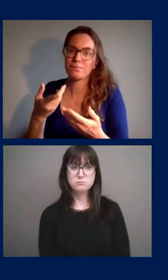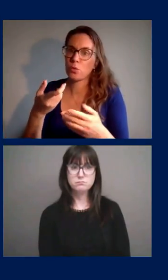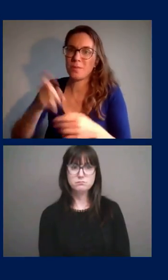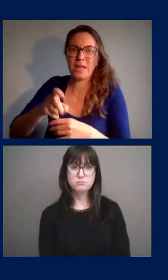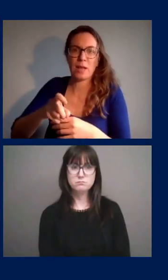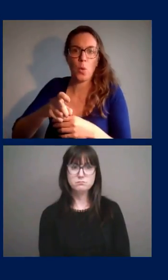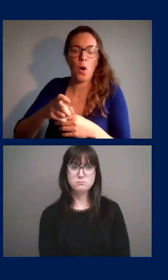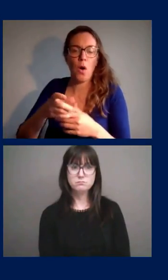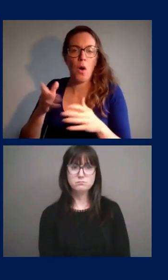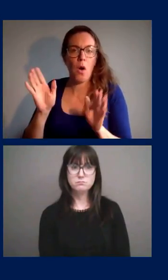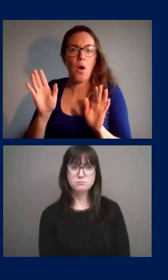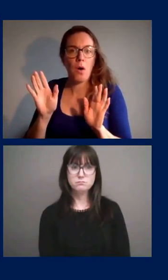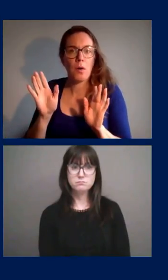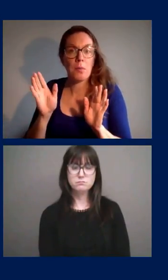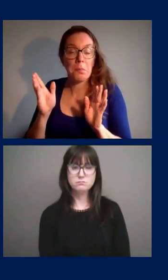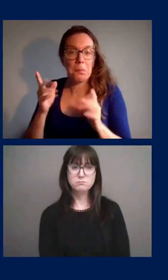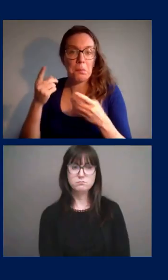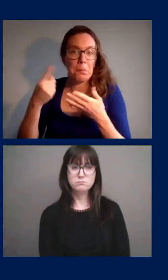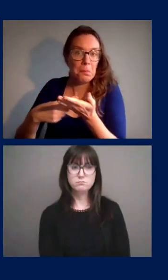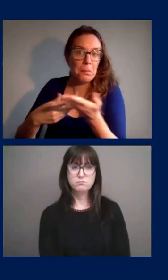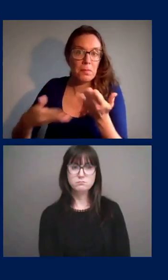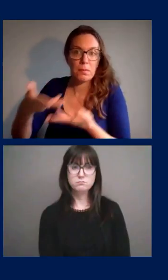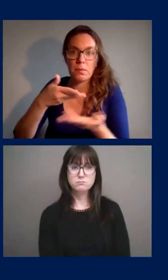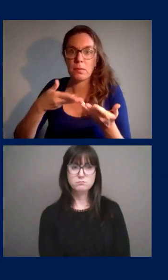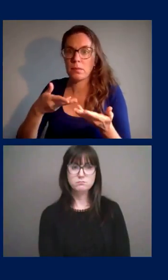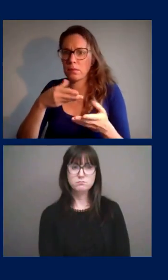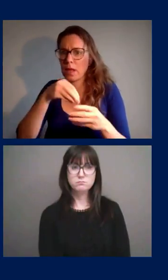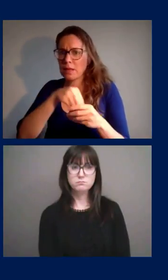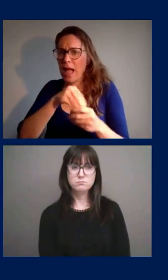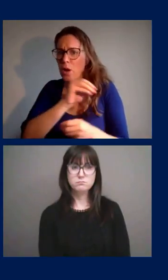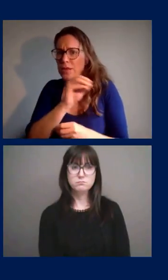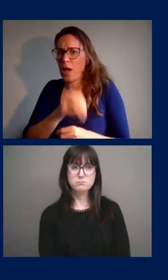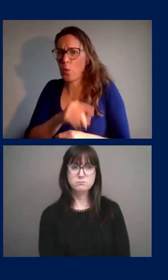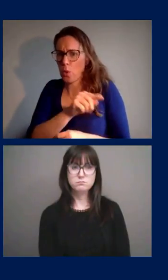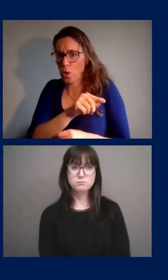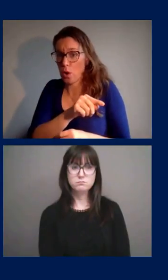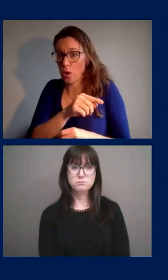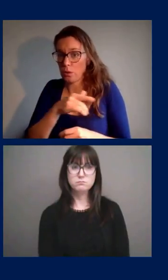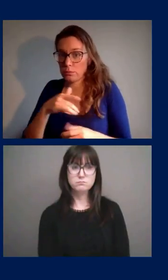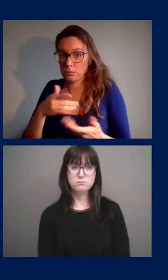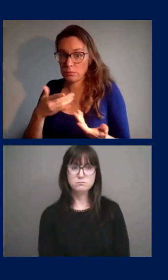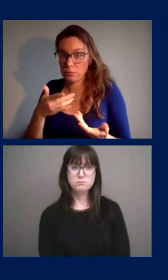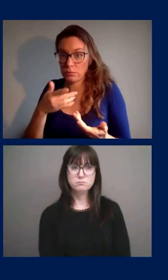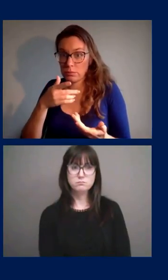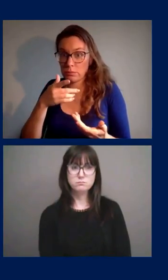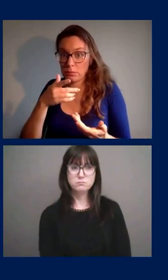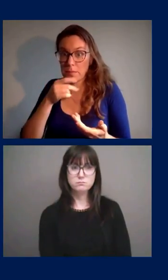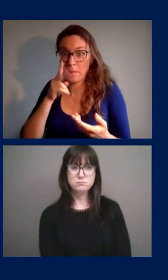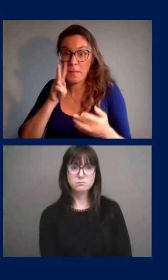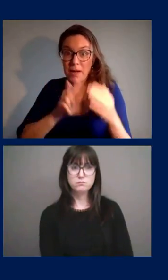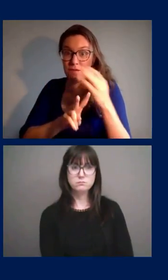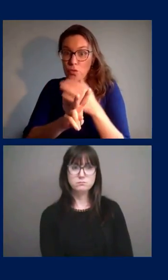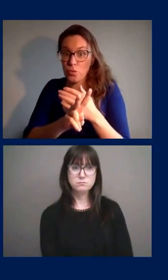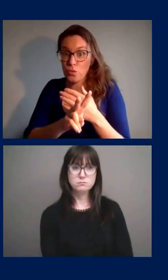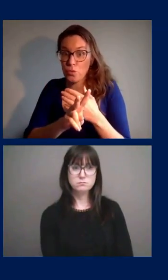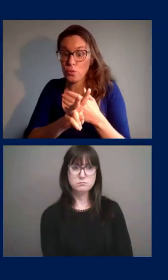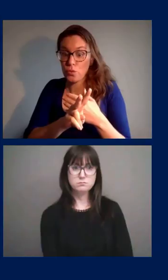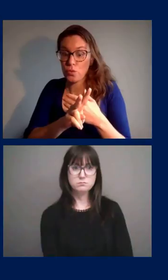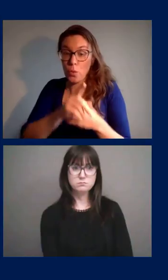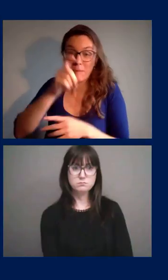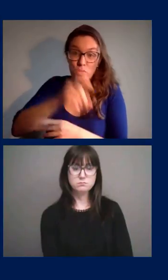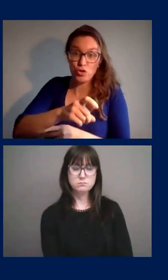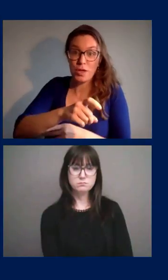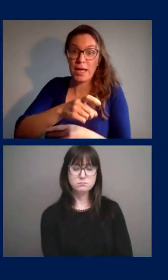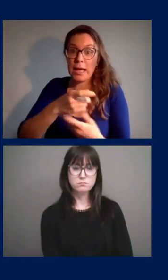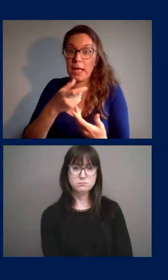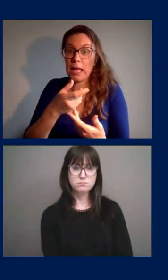vous observez aussi ou quelque chose qui serait nécessaire c'est-à-dire d'obliger le masque dans des espaces plus petits des espaces publics plus